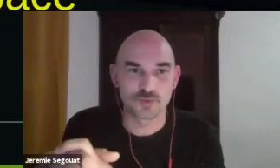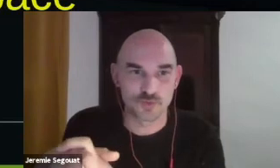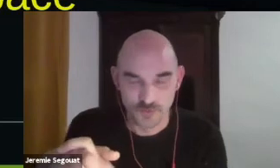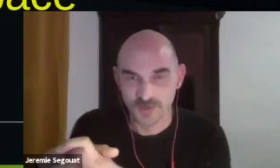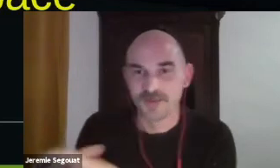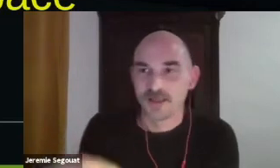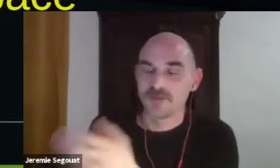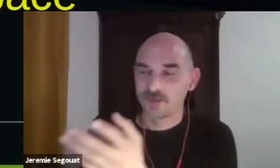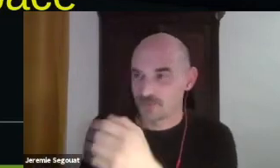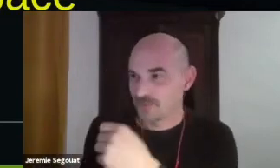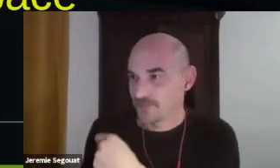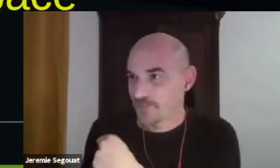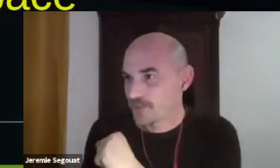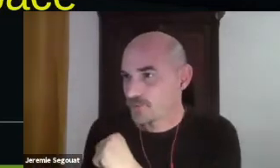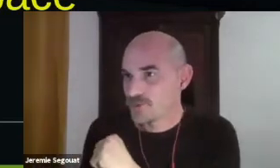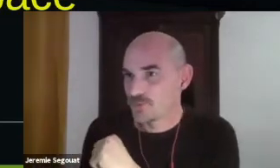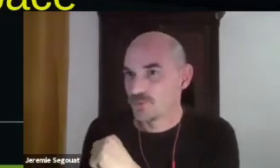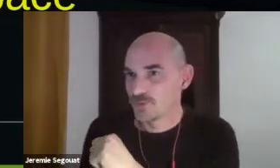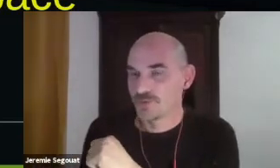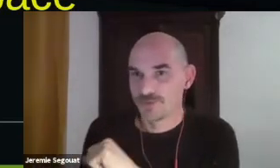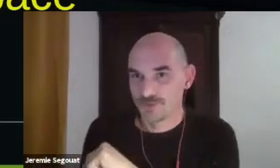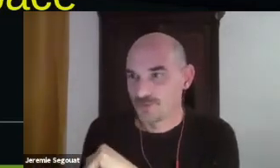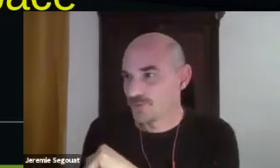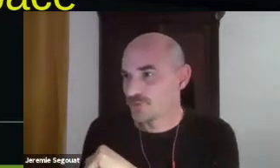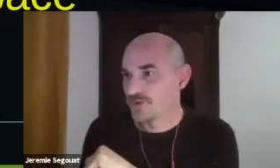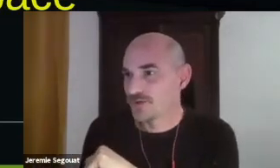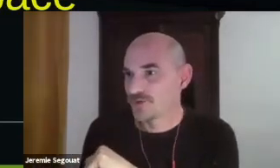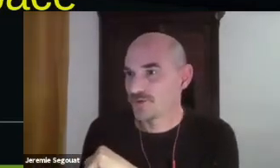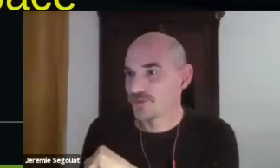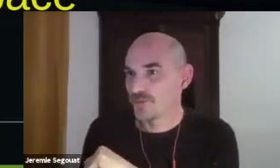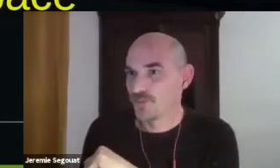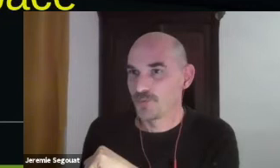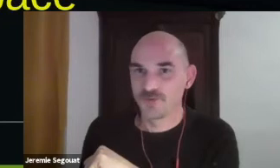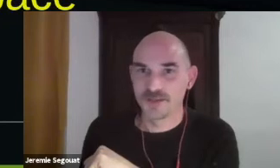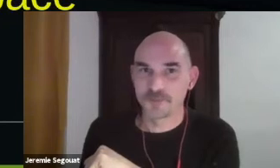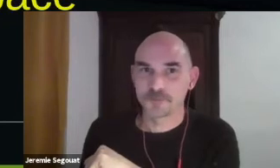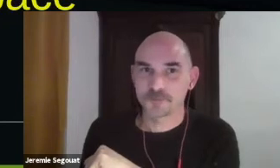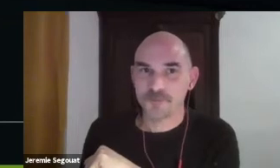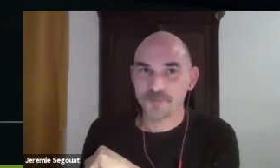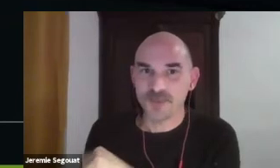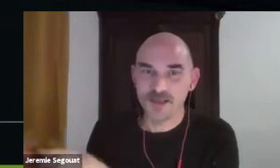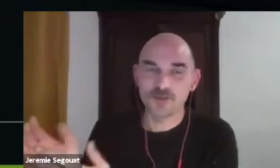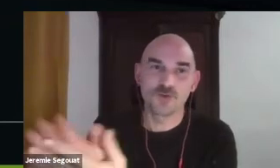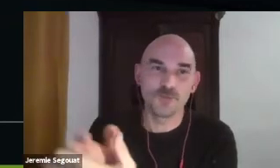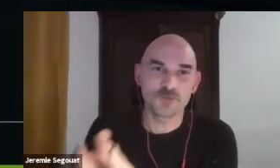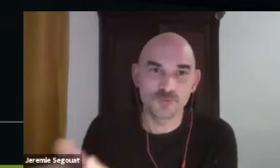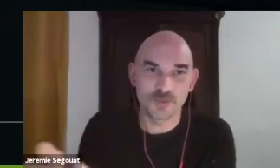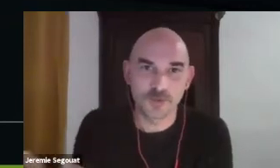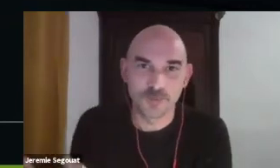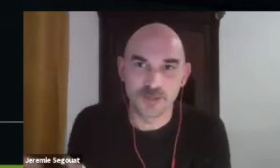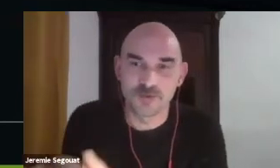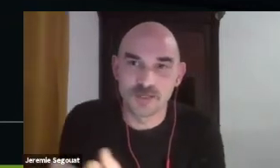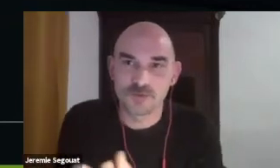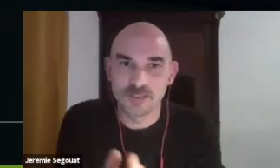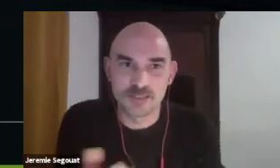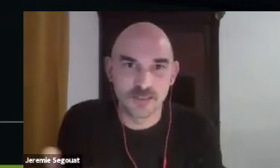différents enjeux avec un petit jeu de mots dans le dans le titre pour finir alors commençons tout d